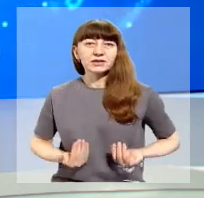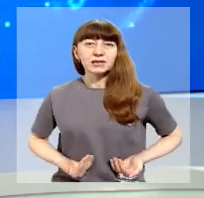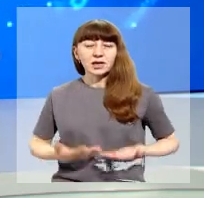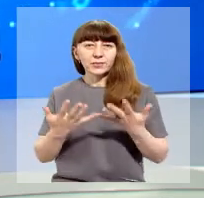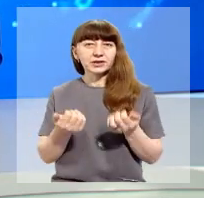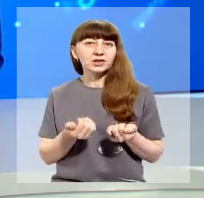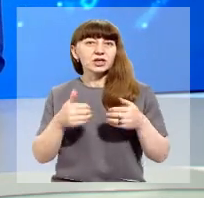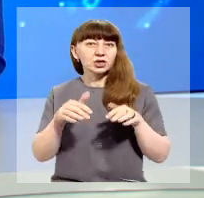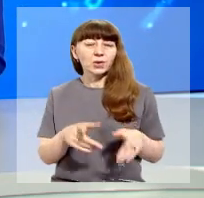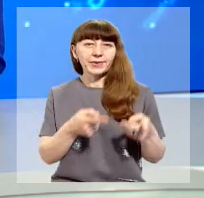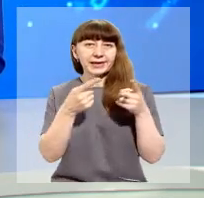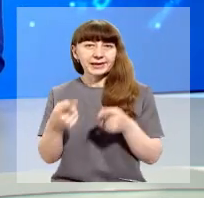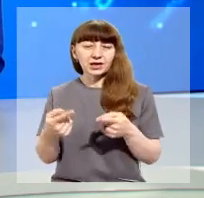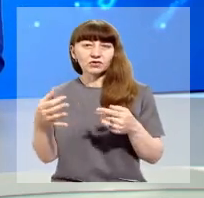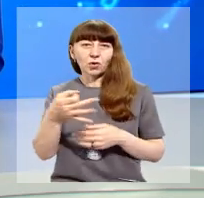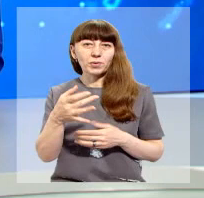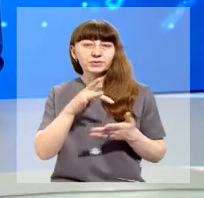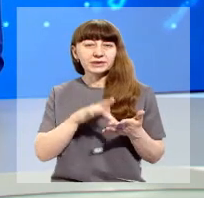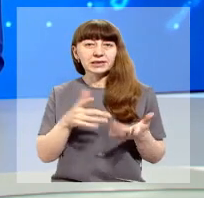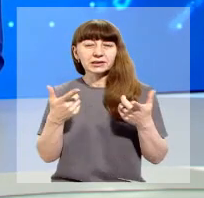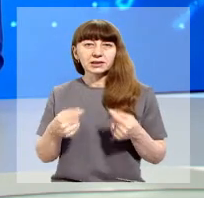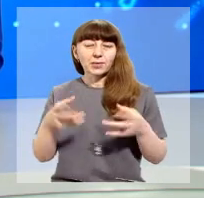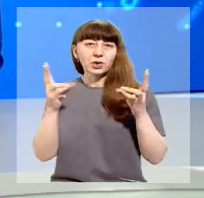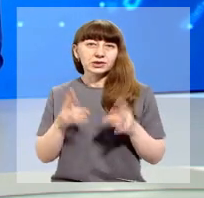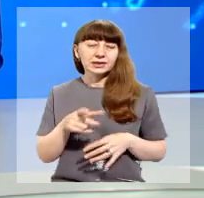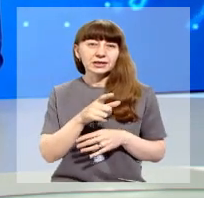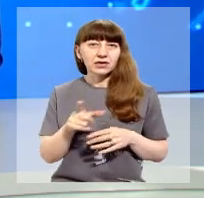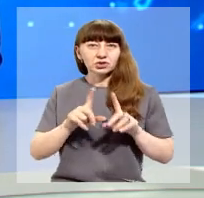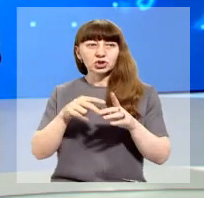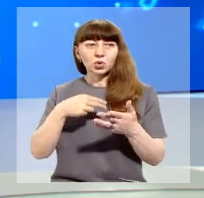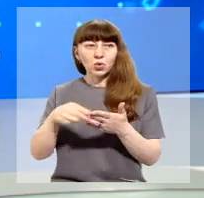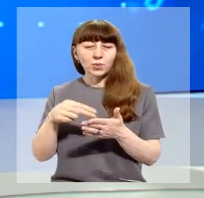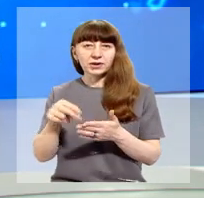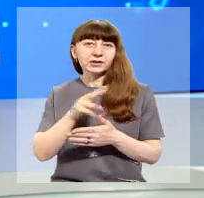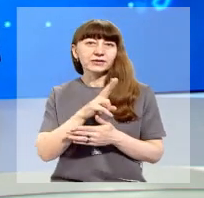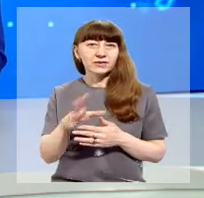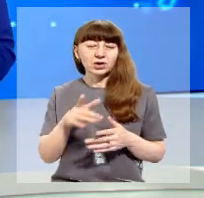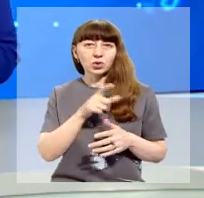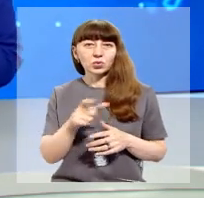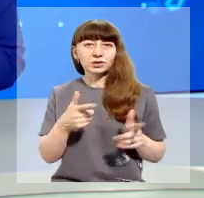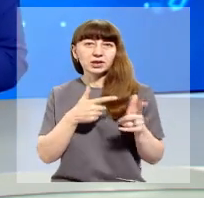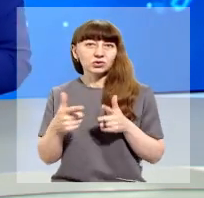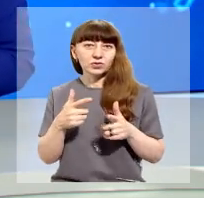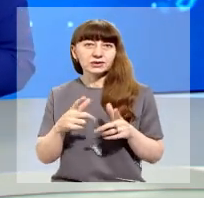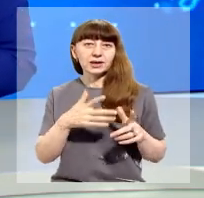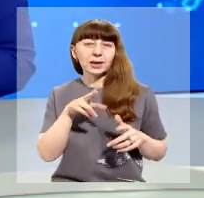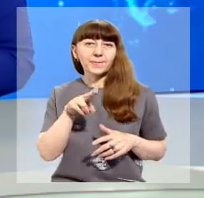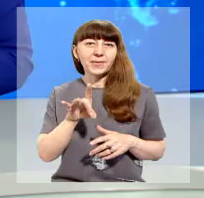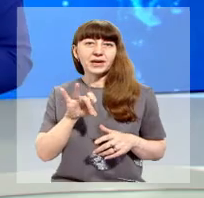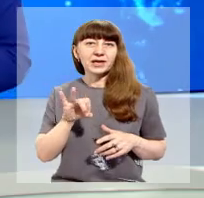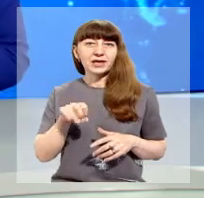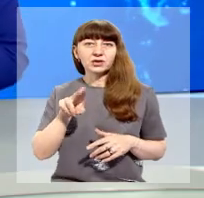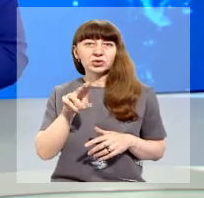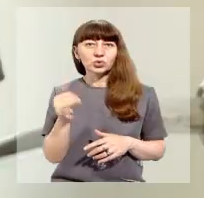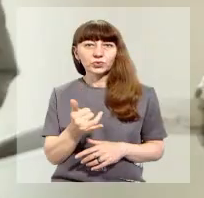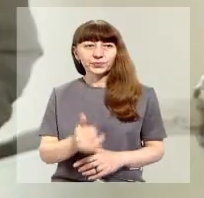решение переехать в областной центр. Там для пострадавших приобретены квартиры. Люди уже готовятся к переезду. Мои коллеги расскажут подробнее.